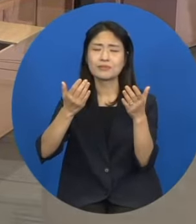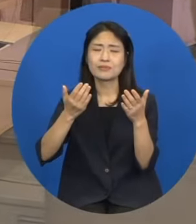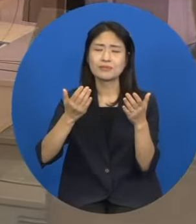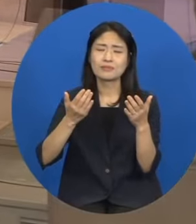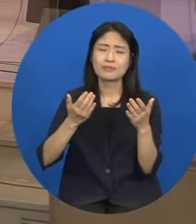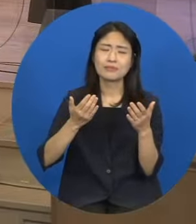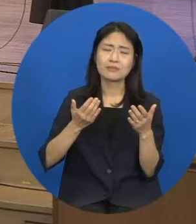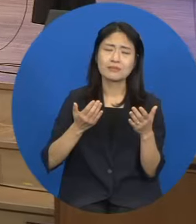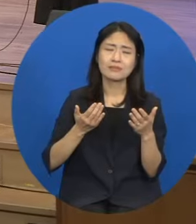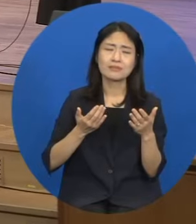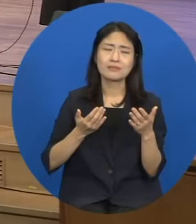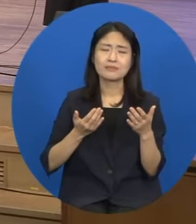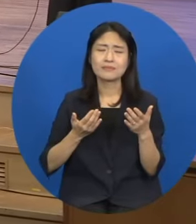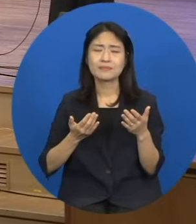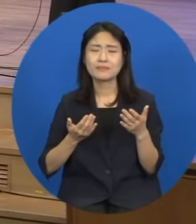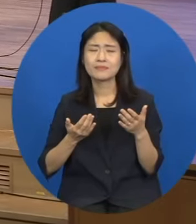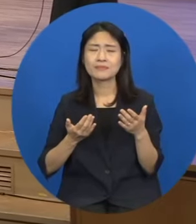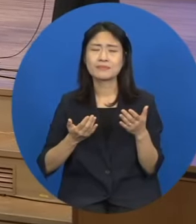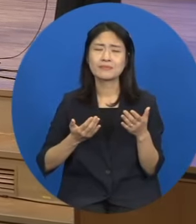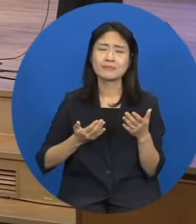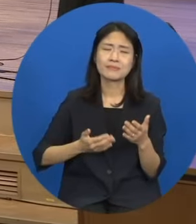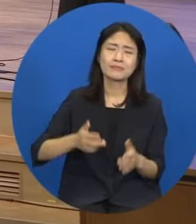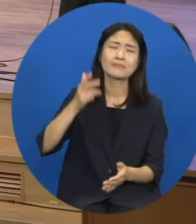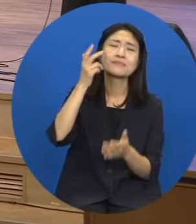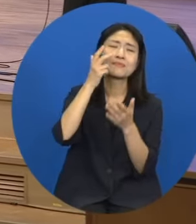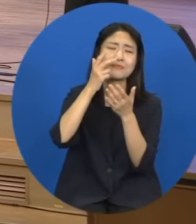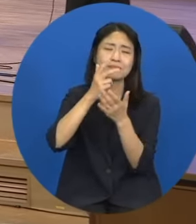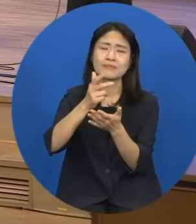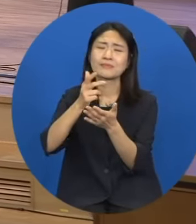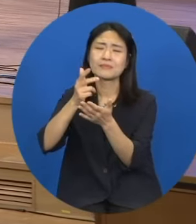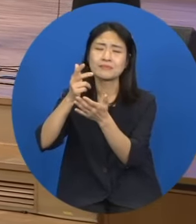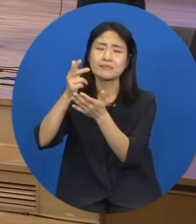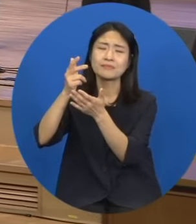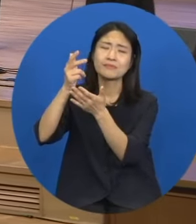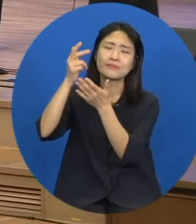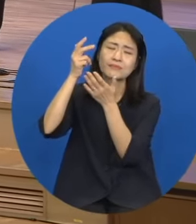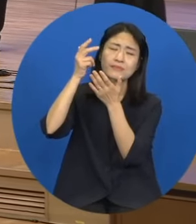지켜주시네 두 손 들고 찬양합니다